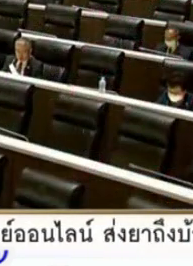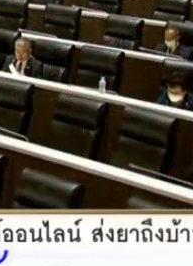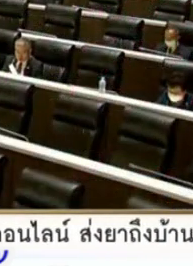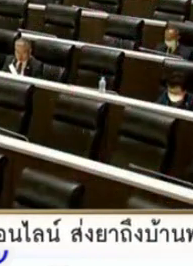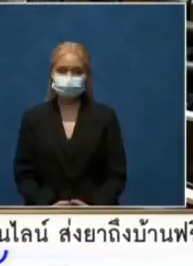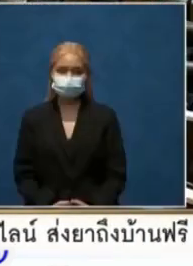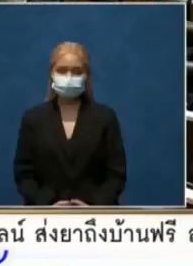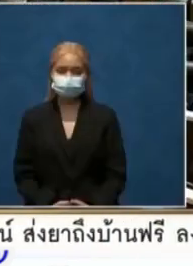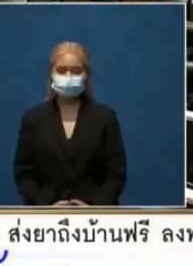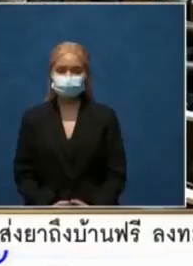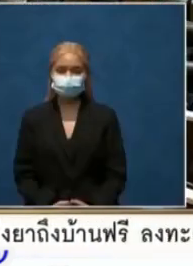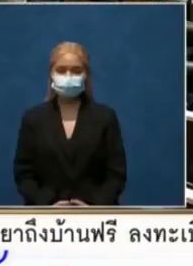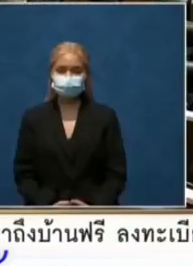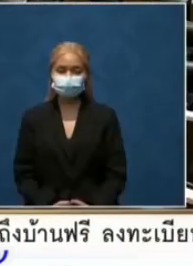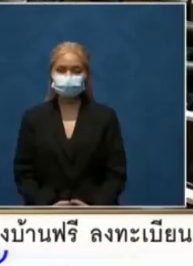098แสดงตัวครับ